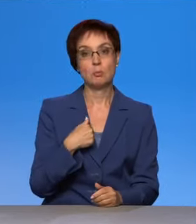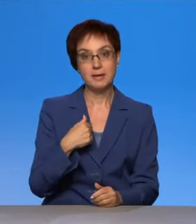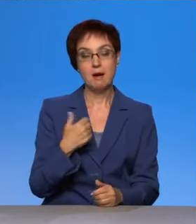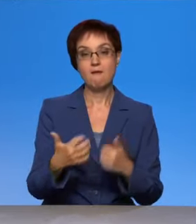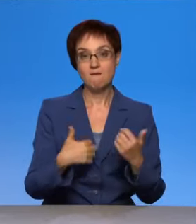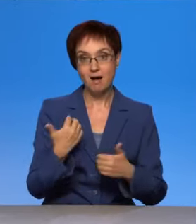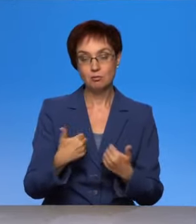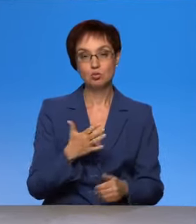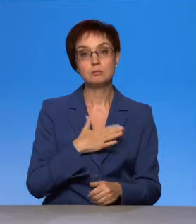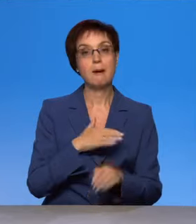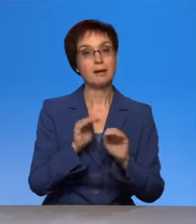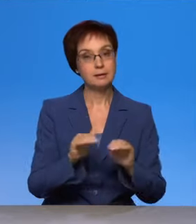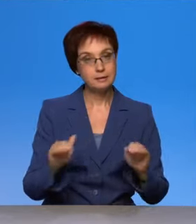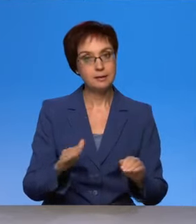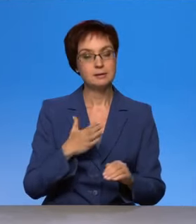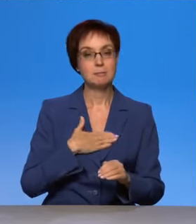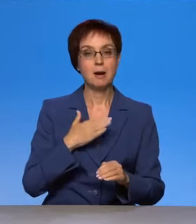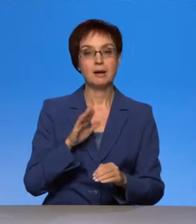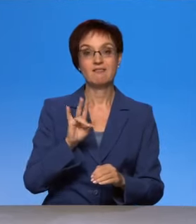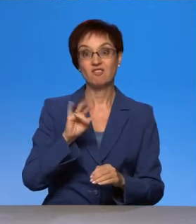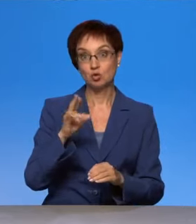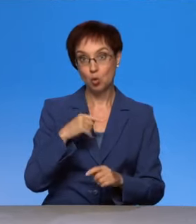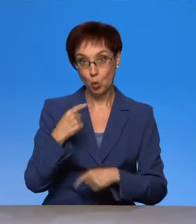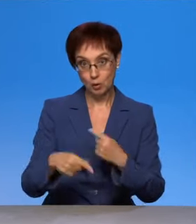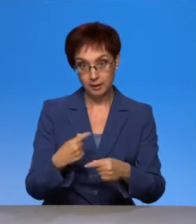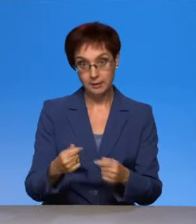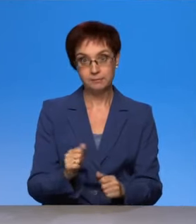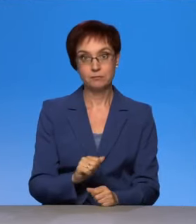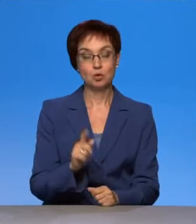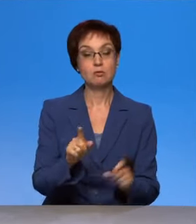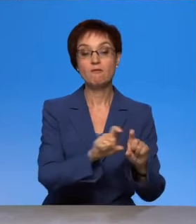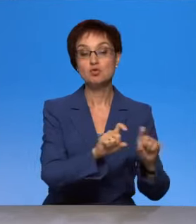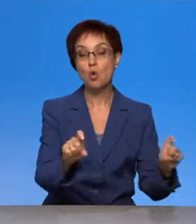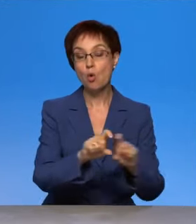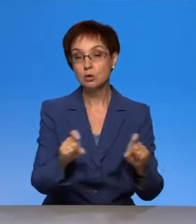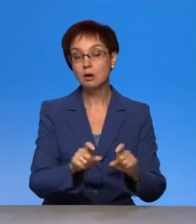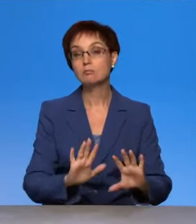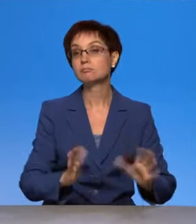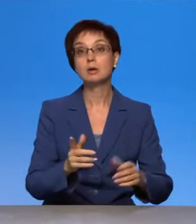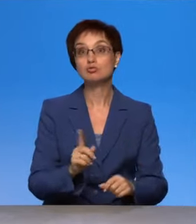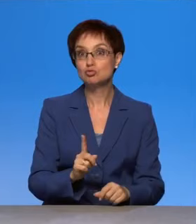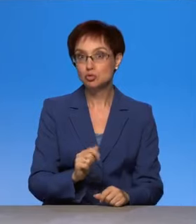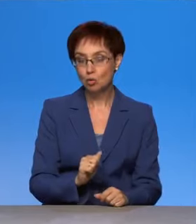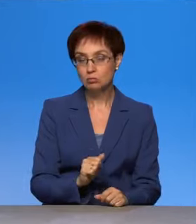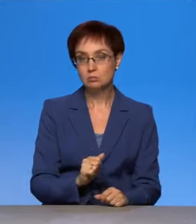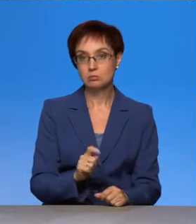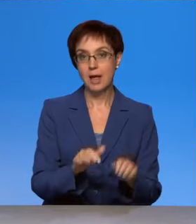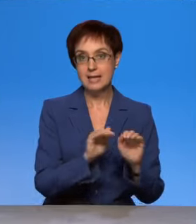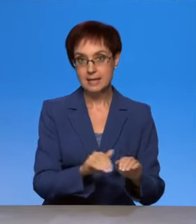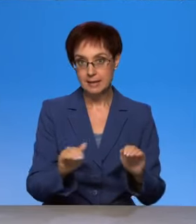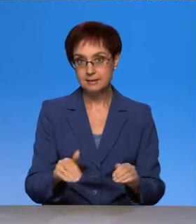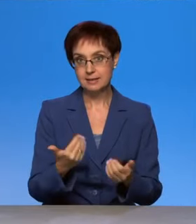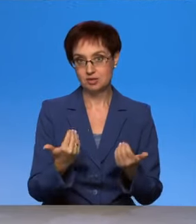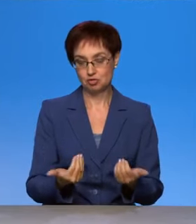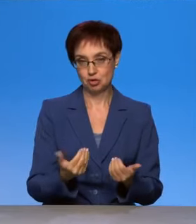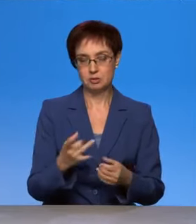происходит? Надо обязательно, чтобы в школах были психологи с детьми. Они неуравновешены сейчас, дети.